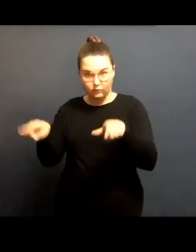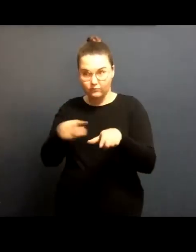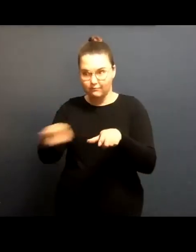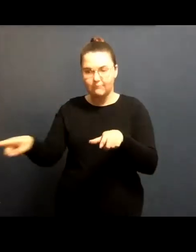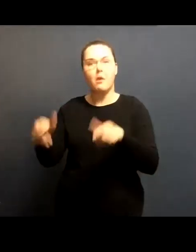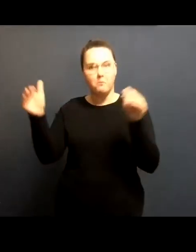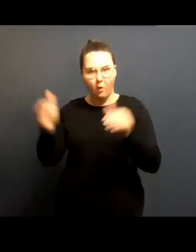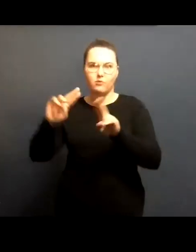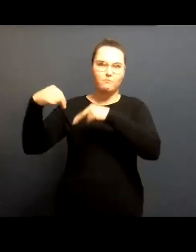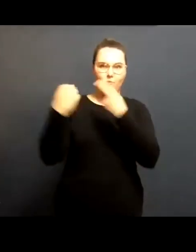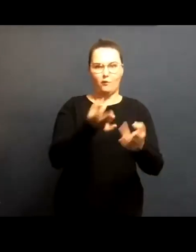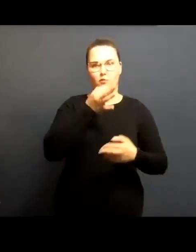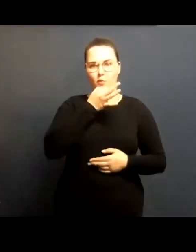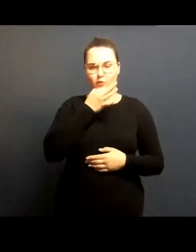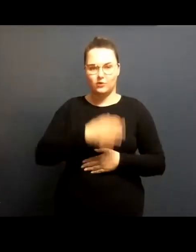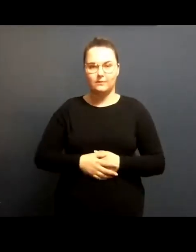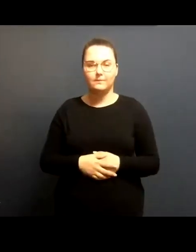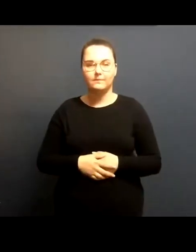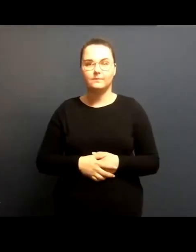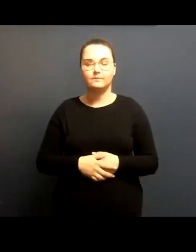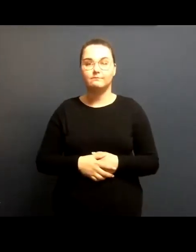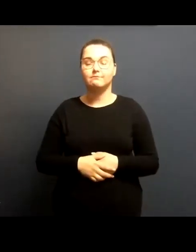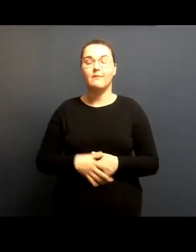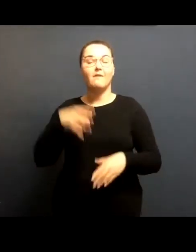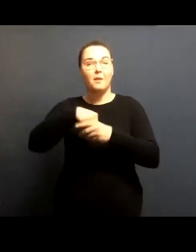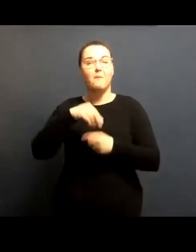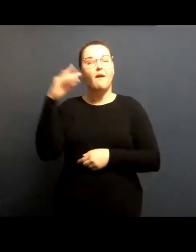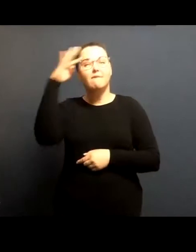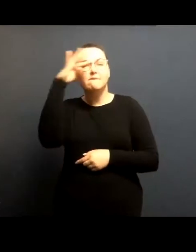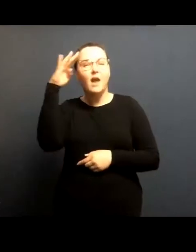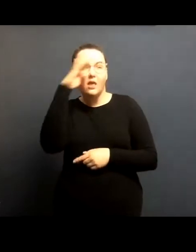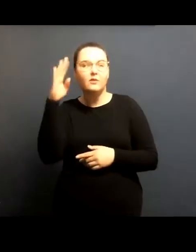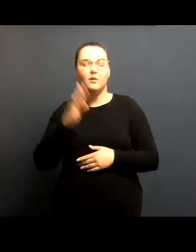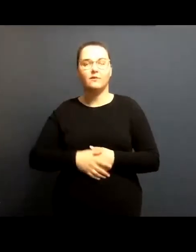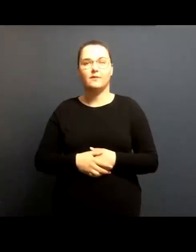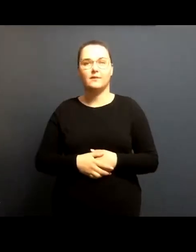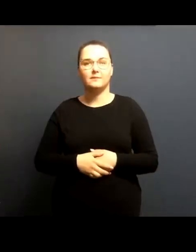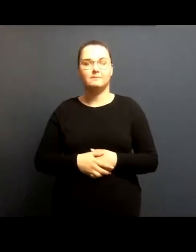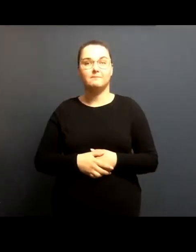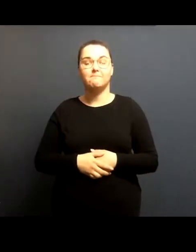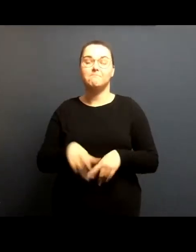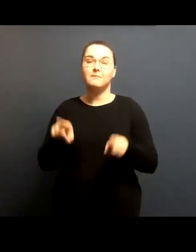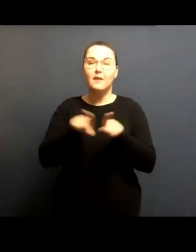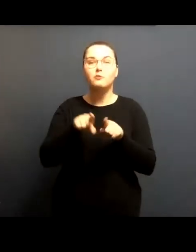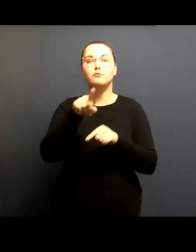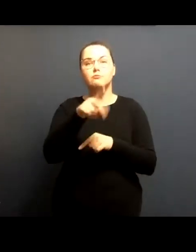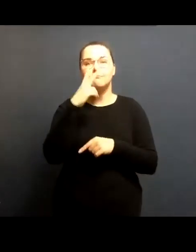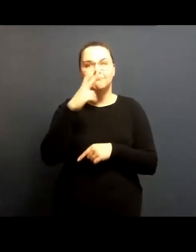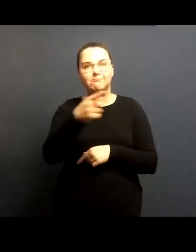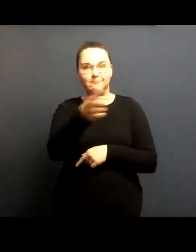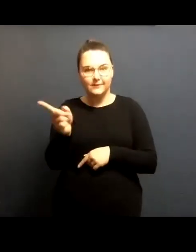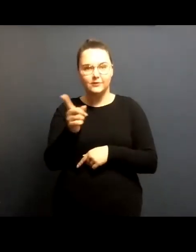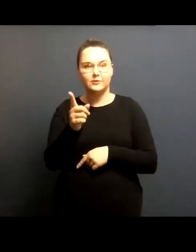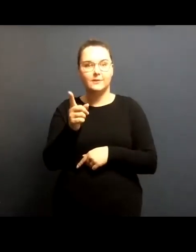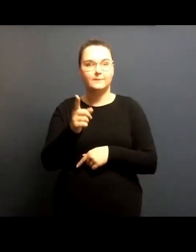trzeba podążać. Jest w pewna filozofia. Jest także, jak Państwo tutaj widzą, także